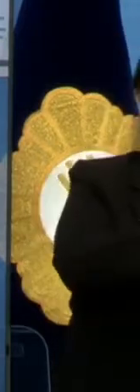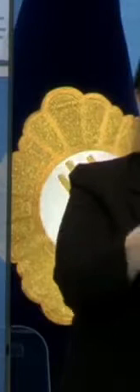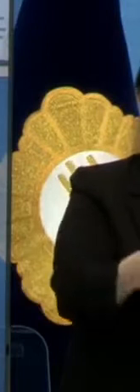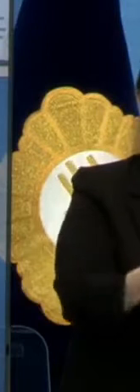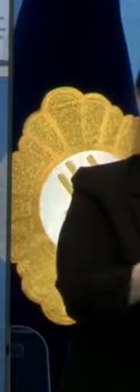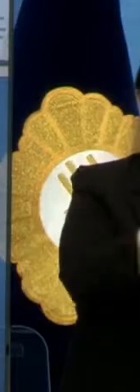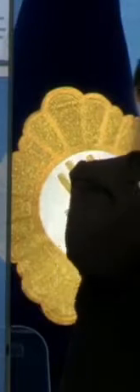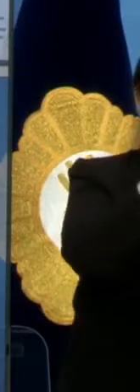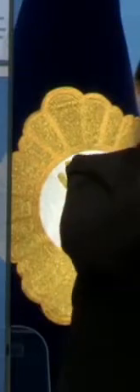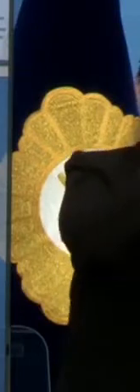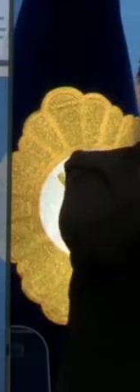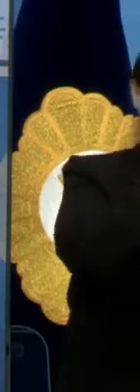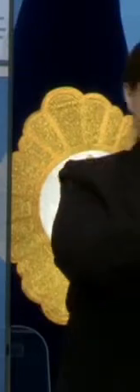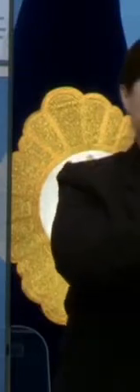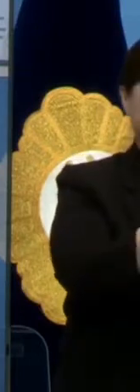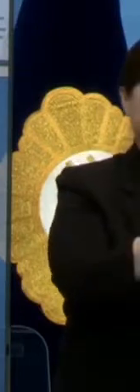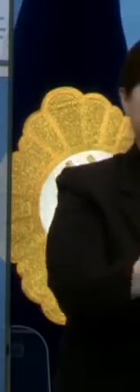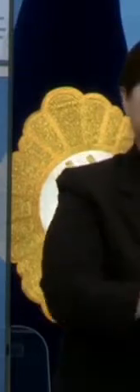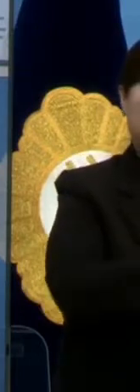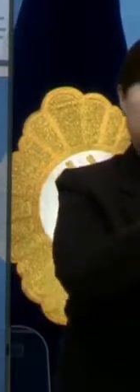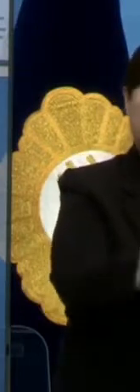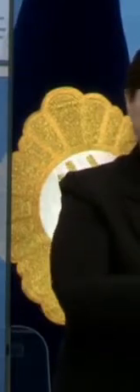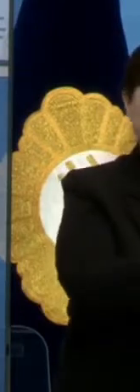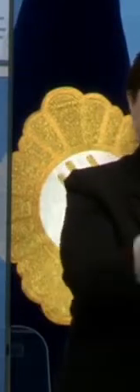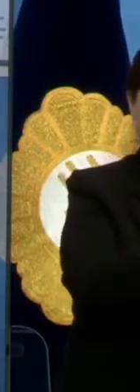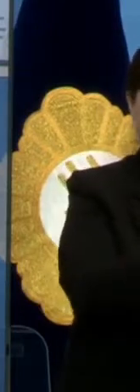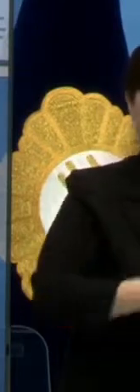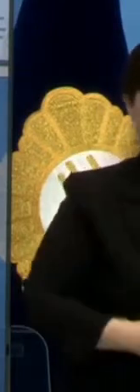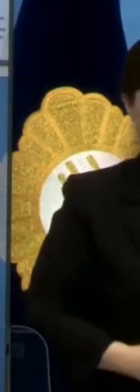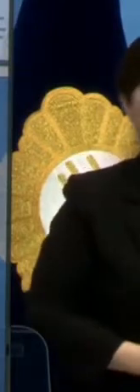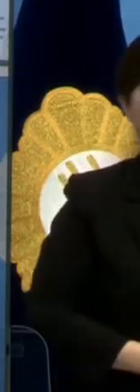숨 막혀 죽고 불에 타 죽었습니다.